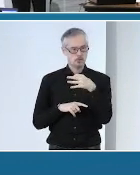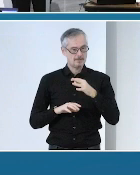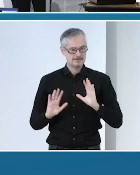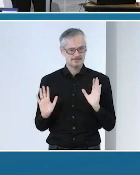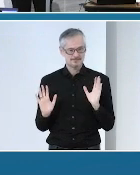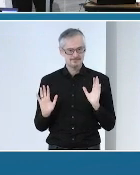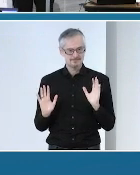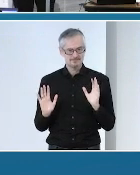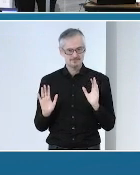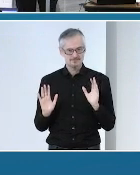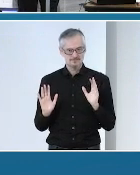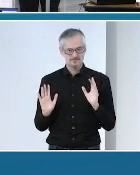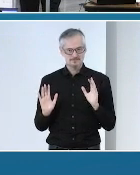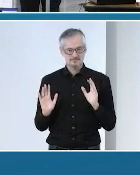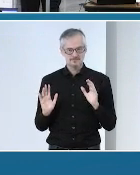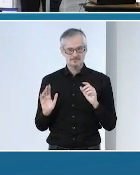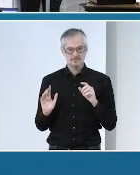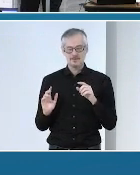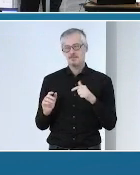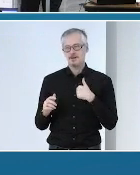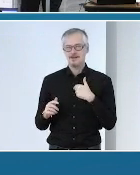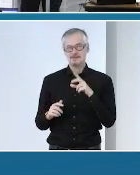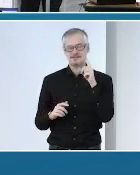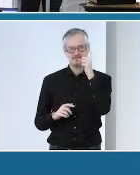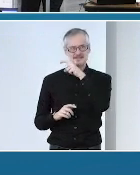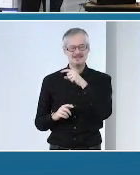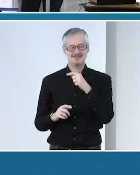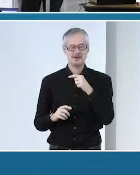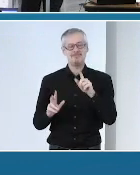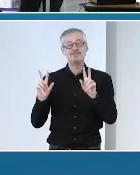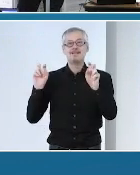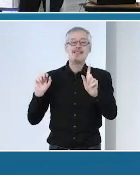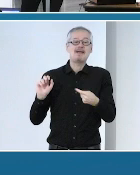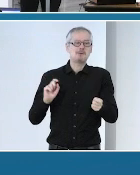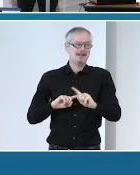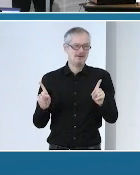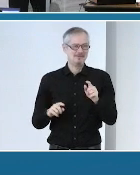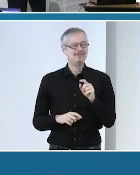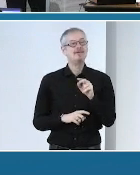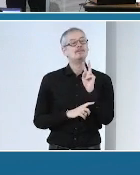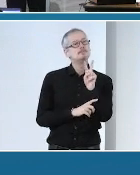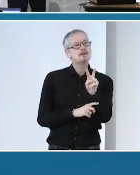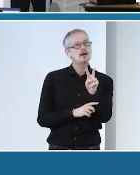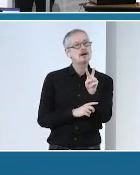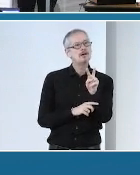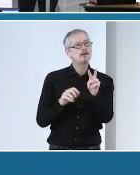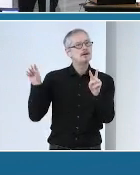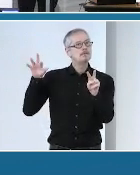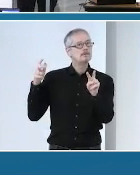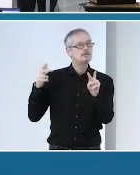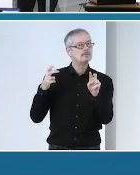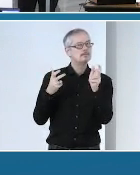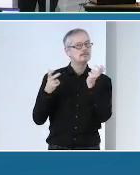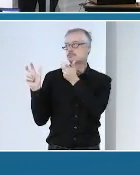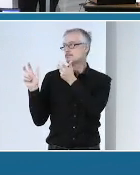bon, je ne sais pas le faire, j'ai trop de volonté là, c'est-à-dire je ne le fais pas de façon naturelle. Alors normalement, le